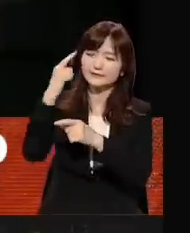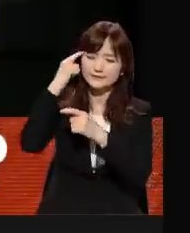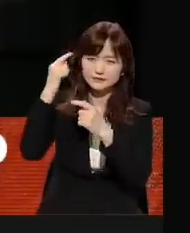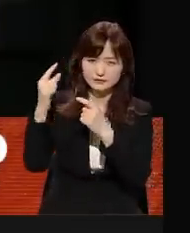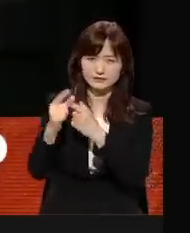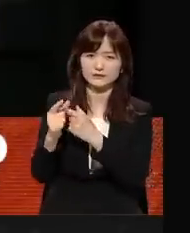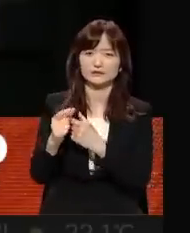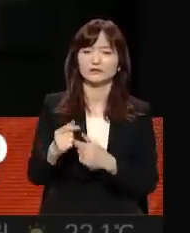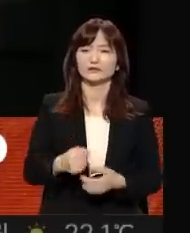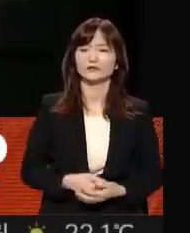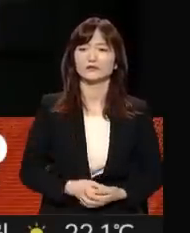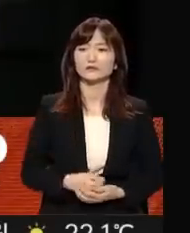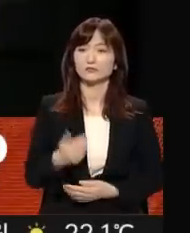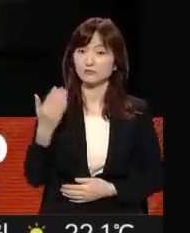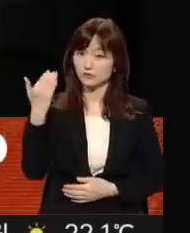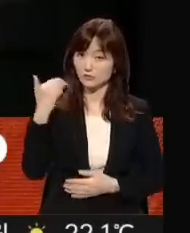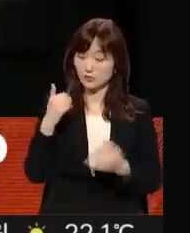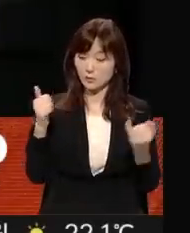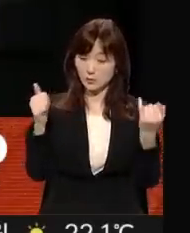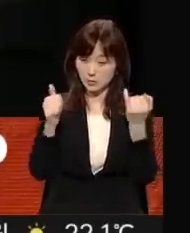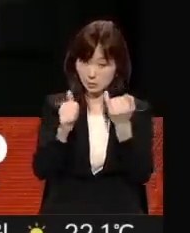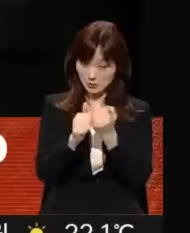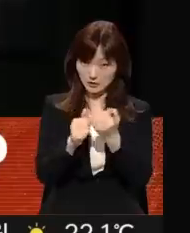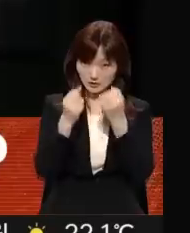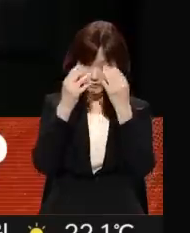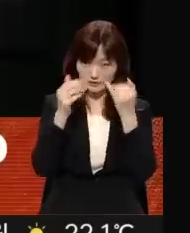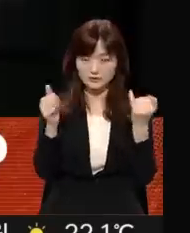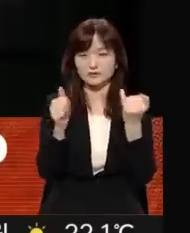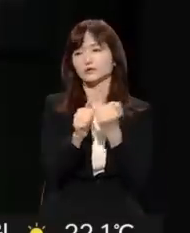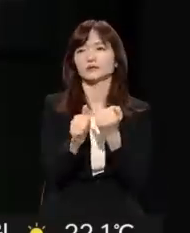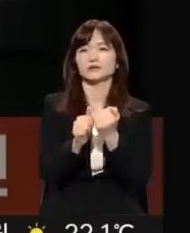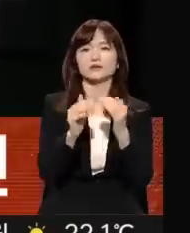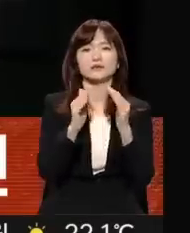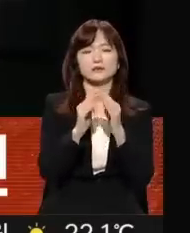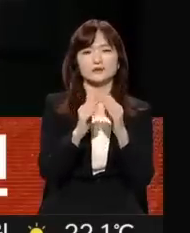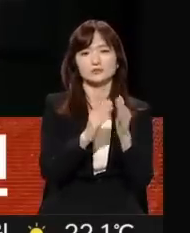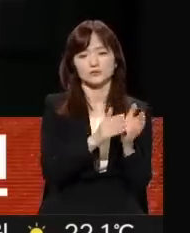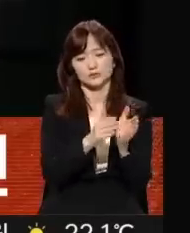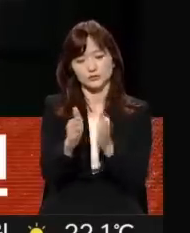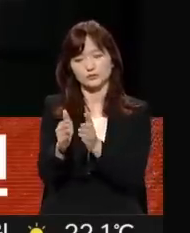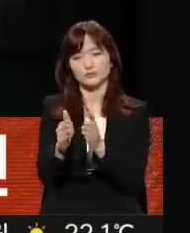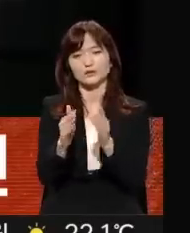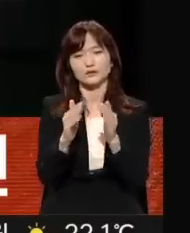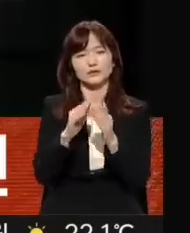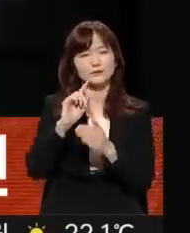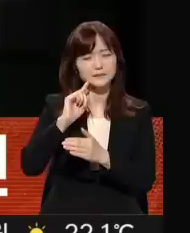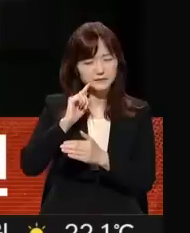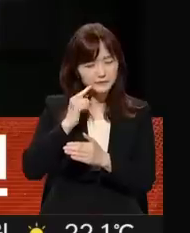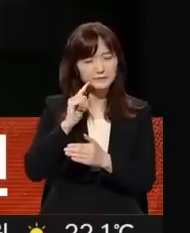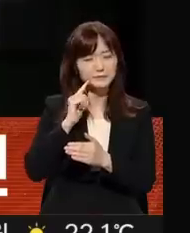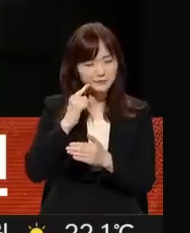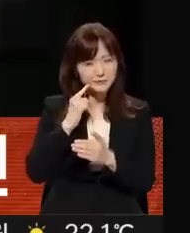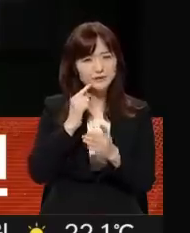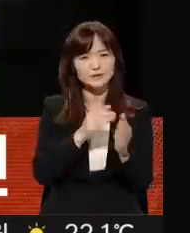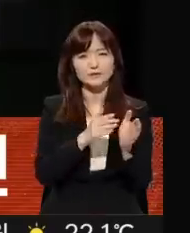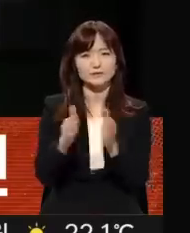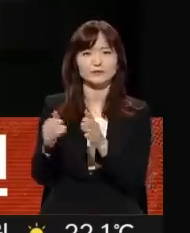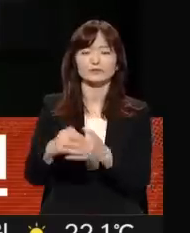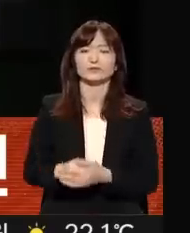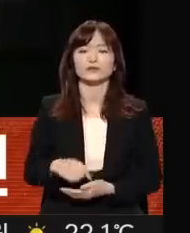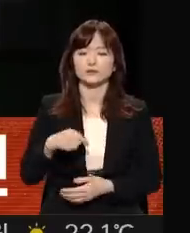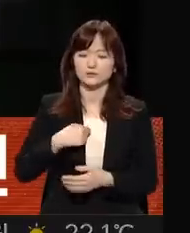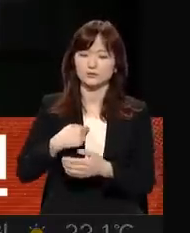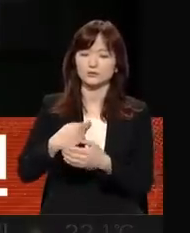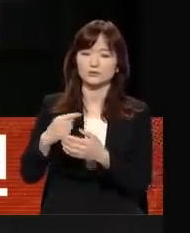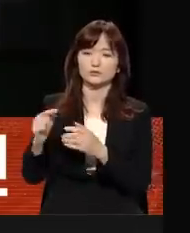이런 사연입니다. 이 얼마 전에 결혼한 신혼부부인데요. 이 신혼집을 장만해서 한창 집을 꾸미는 중이라고 합니다. 그런데 이 자취하던 남편이 이